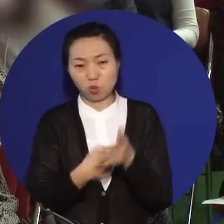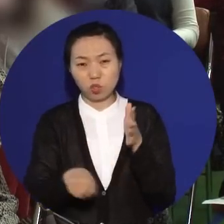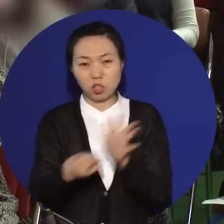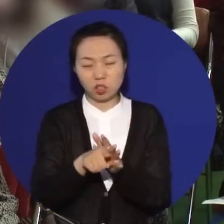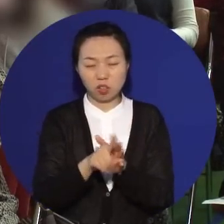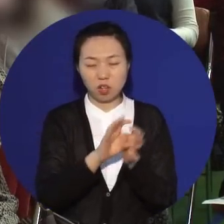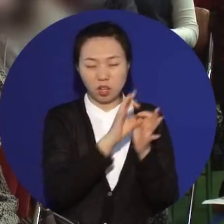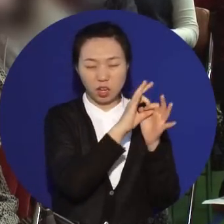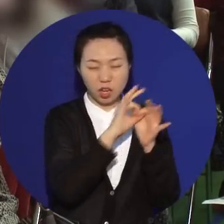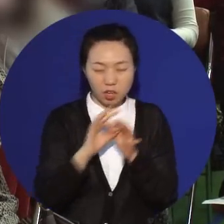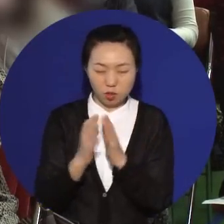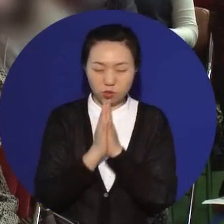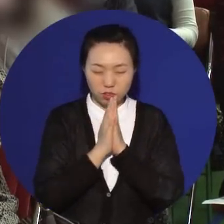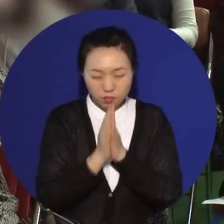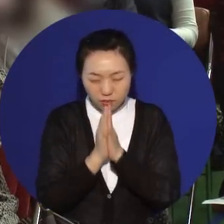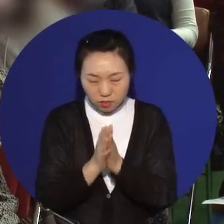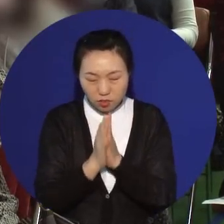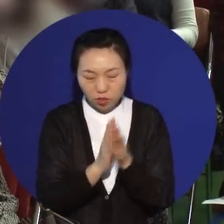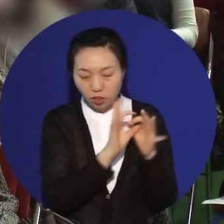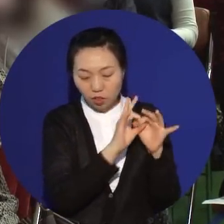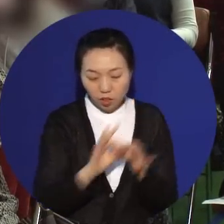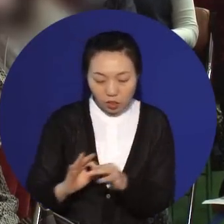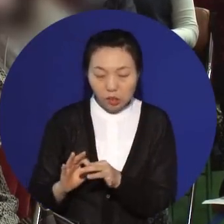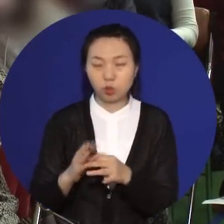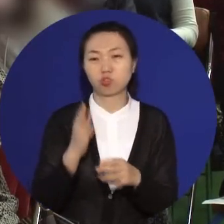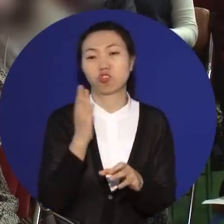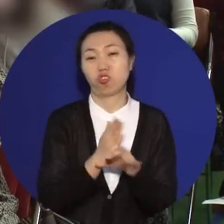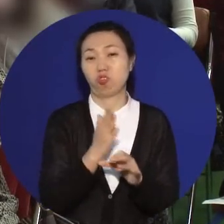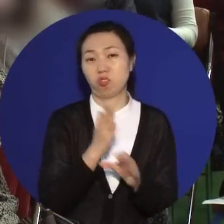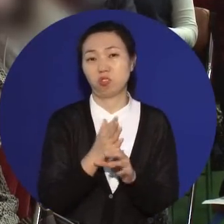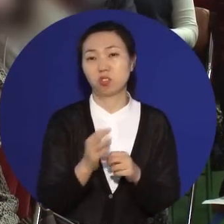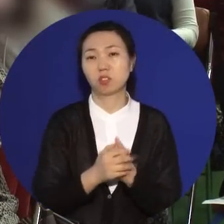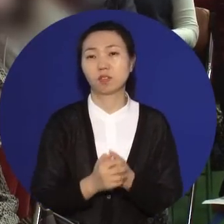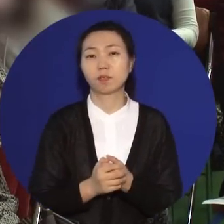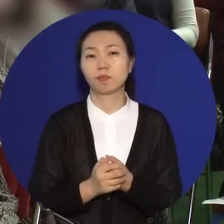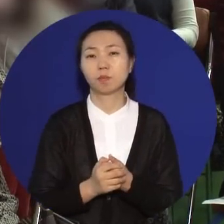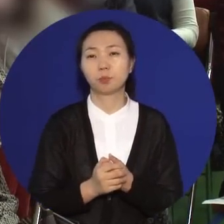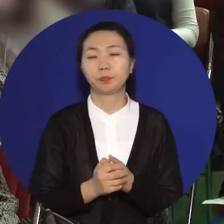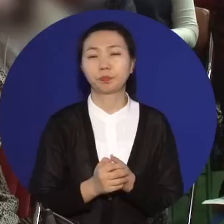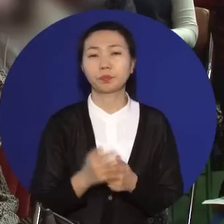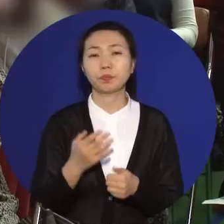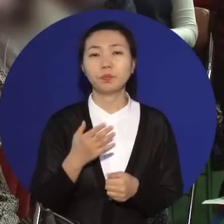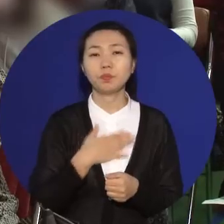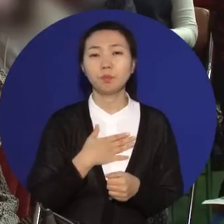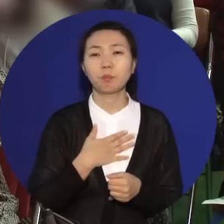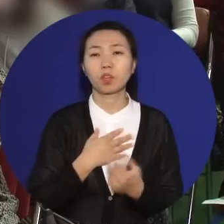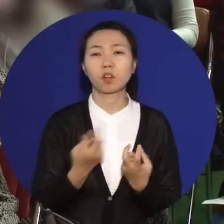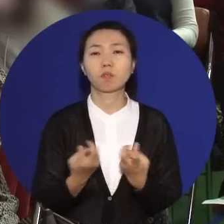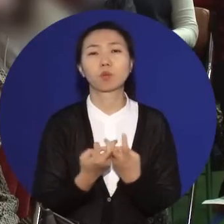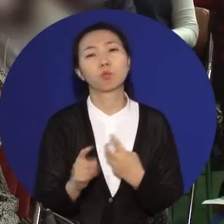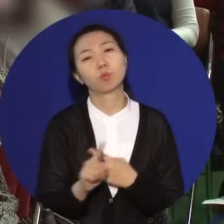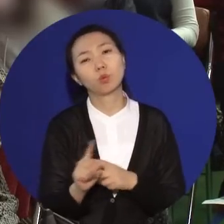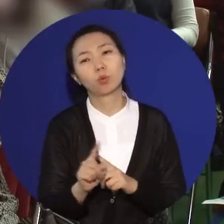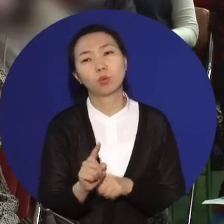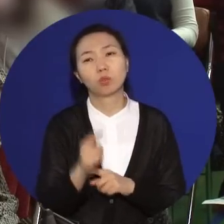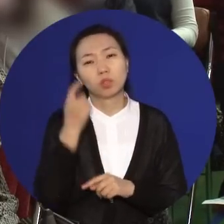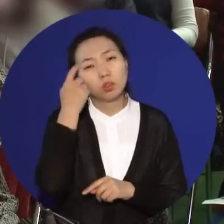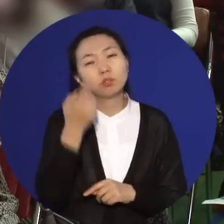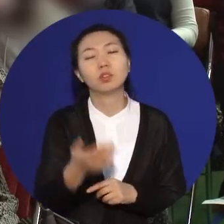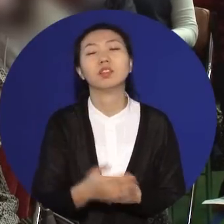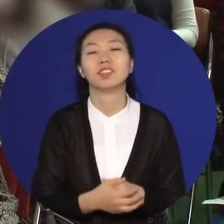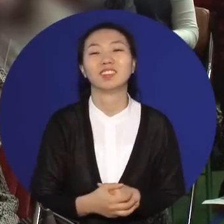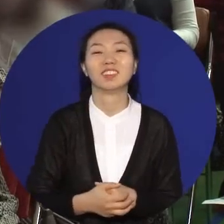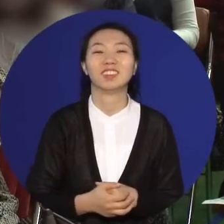살자 3년 매달리면서 지금 눈물로 세월을 보냈어요. 그래서 제가 어떻게 하면 좋겠어요.